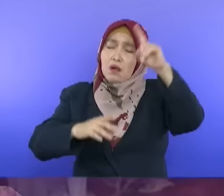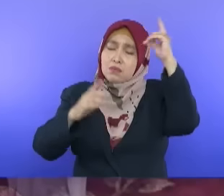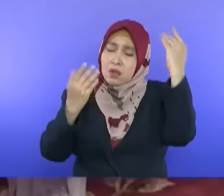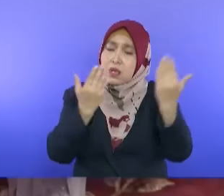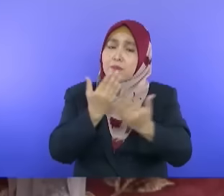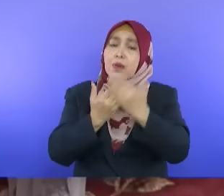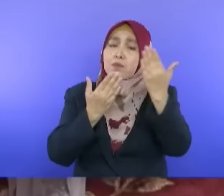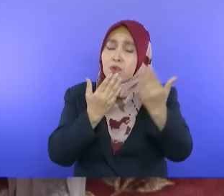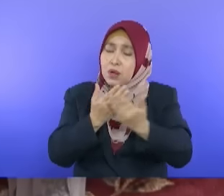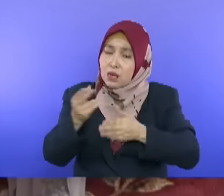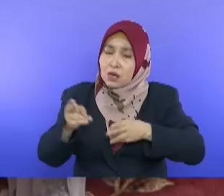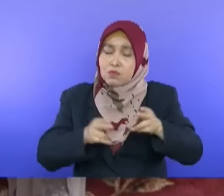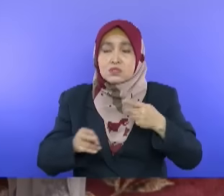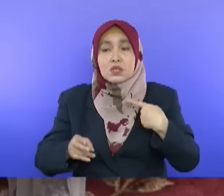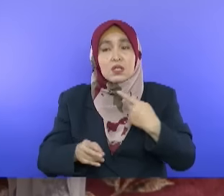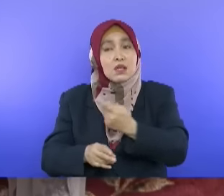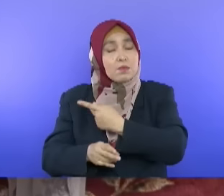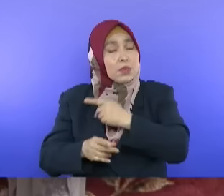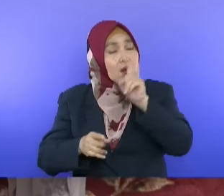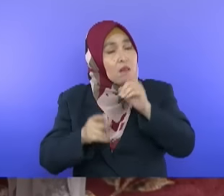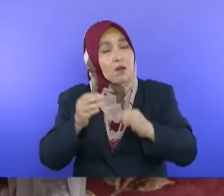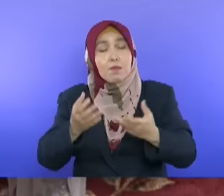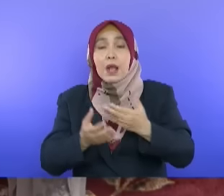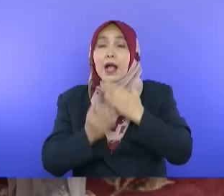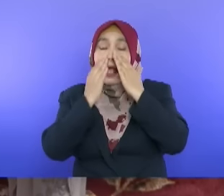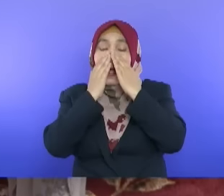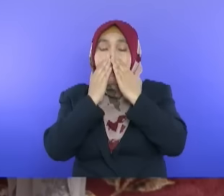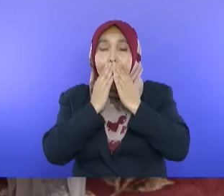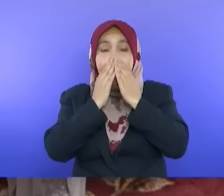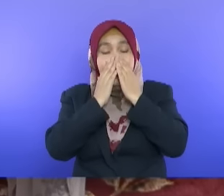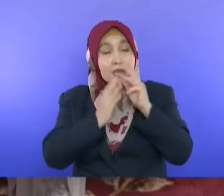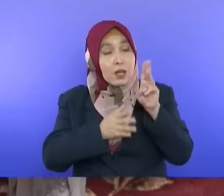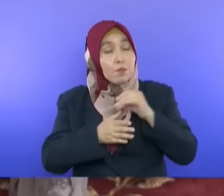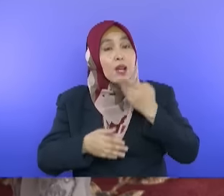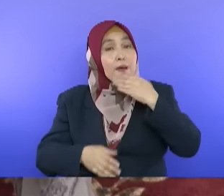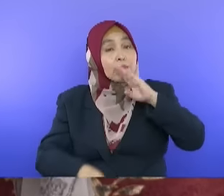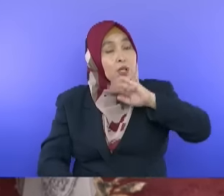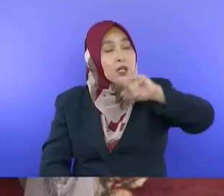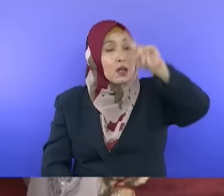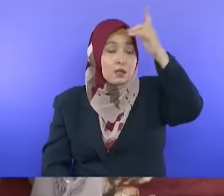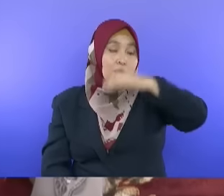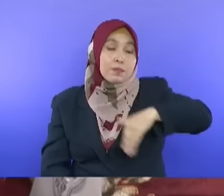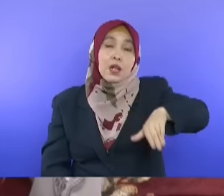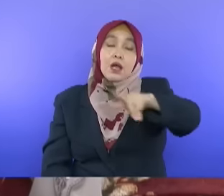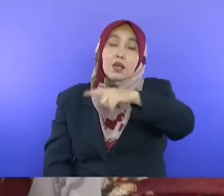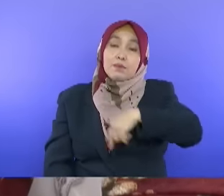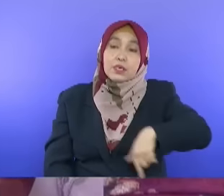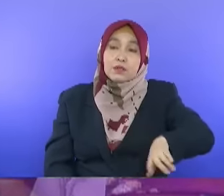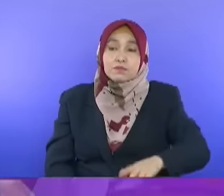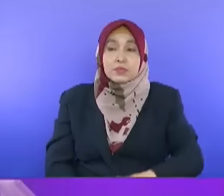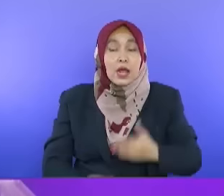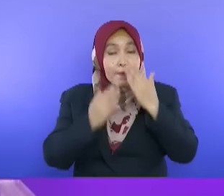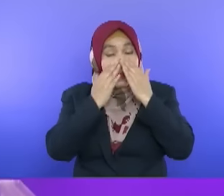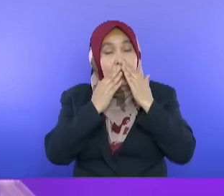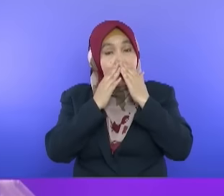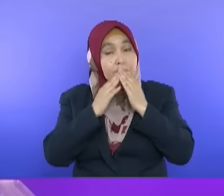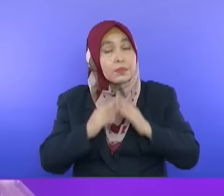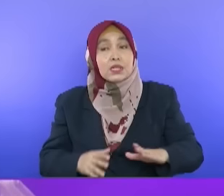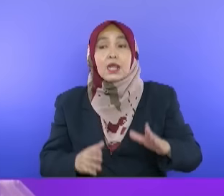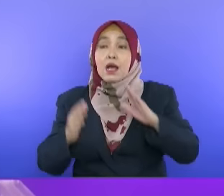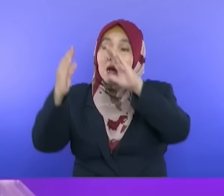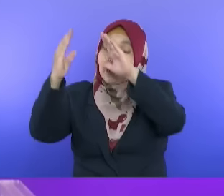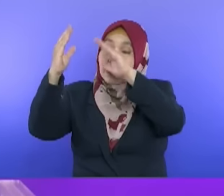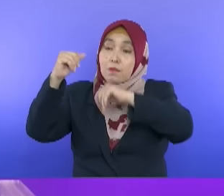mempermudahkan urusan kami jika engkau ininya Allah amin ya rabbal alamin walhamdulillahi rabbil alamin Amin amin ya rabbal alamin